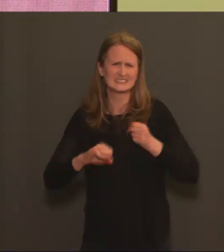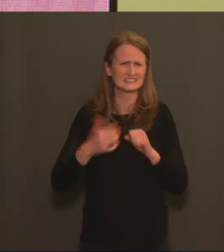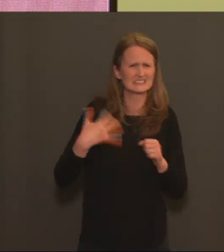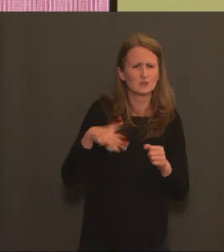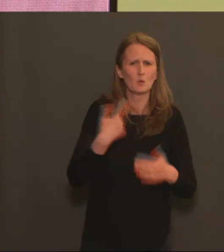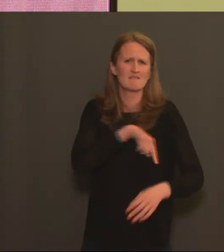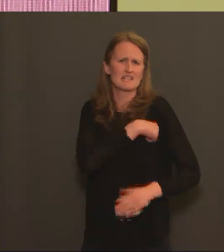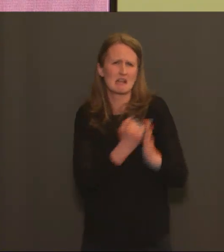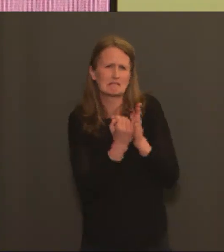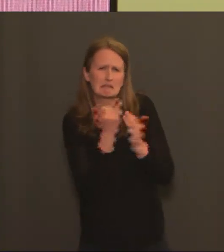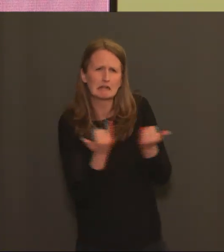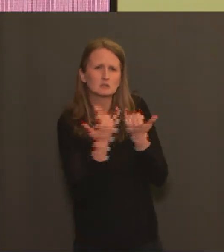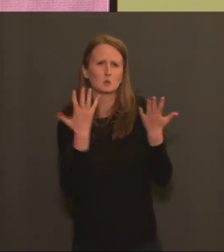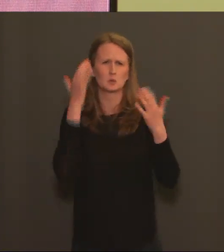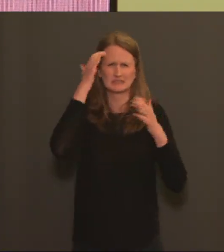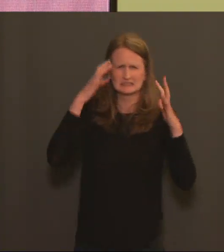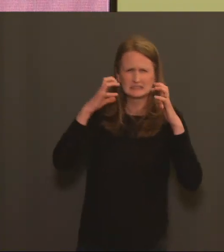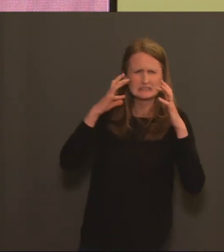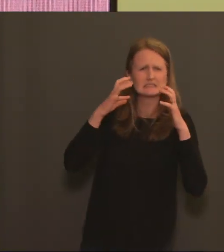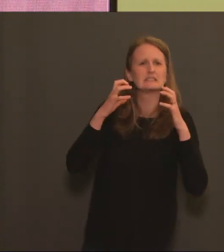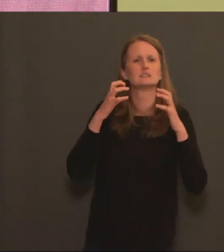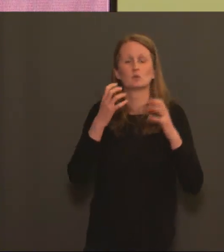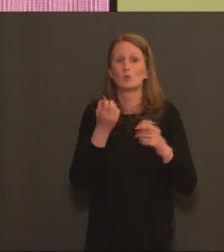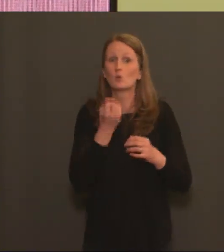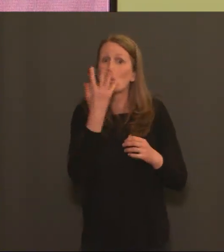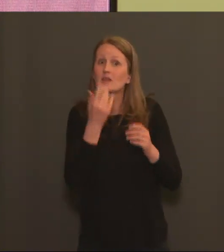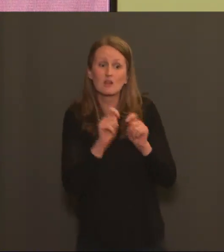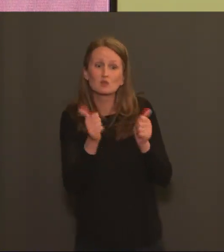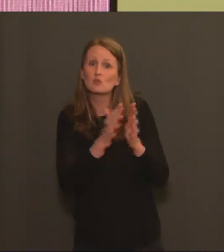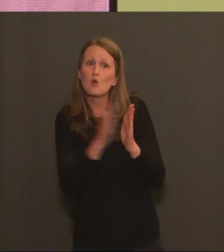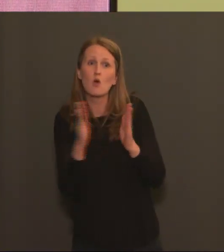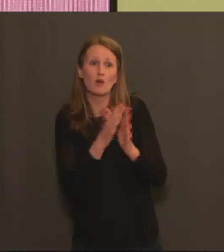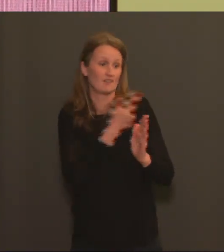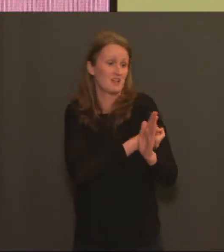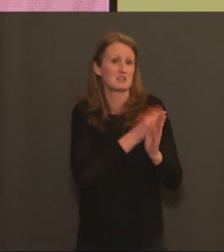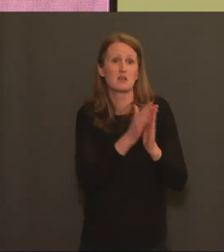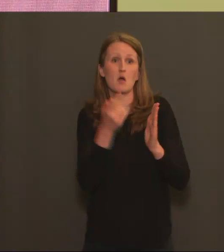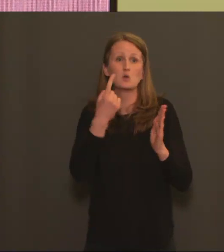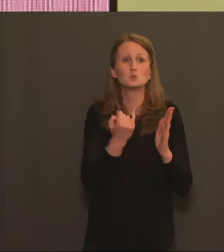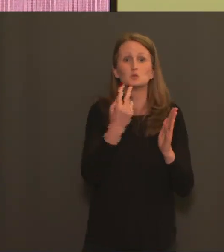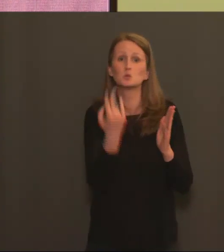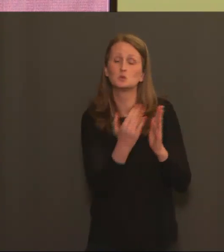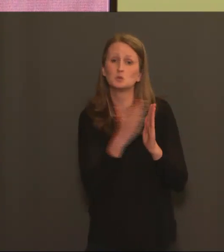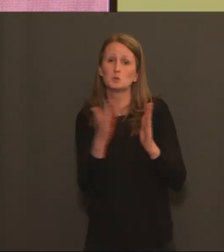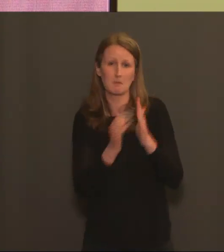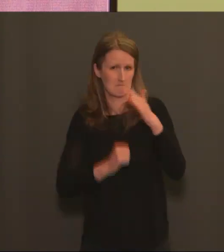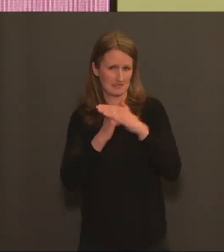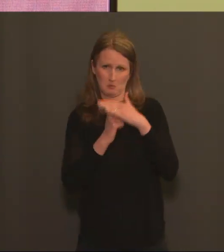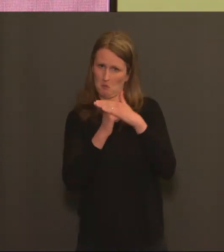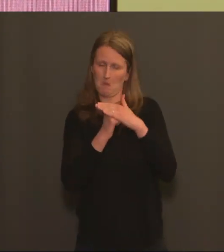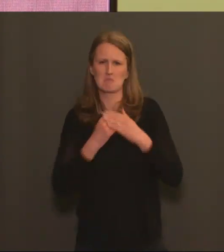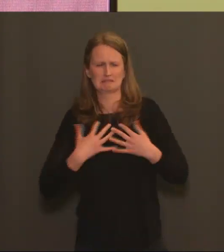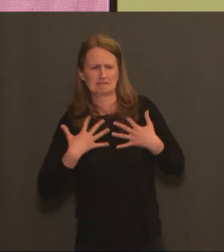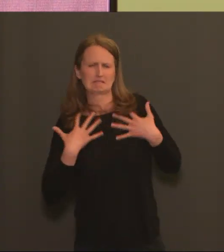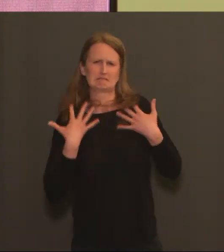apparaît entre 12 à 24 heures après la vaccination. Ça dure 1 jour, 2 jours, grand maximum, pendant 3 jours.